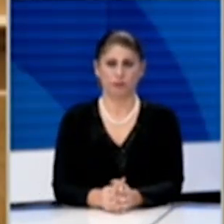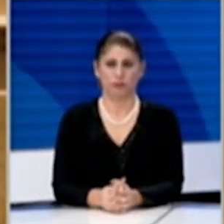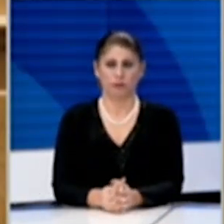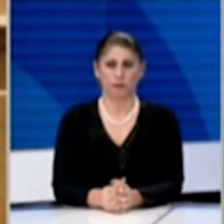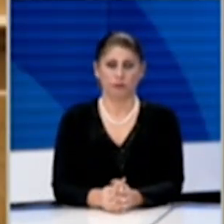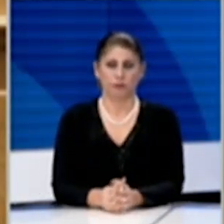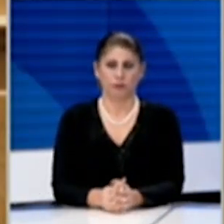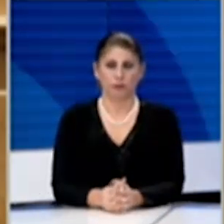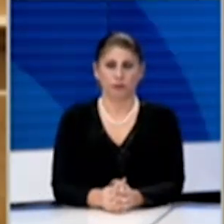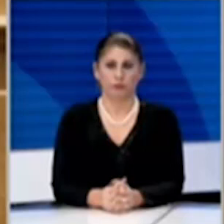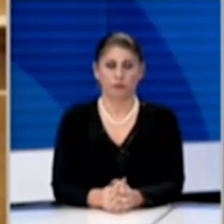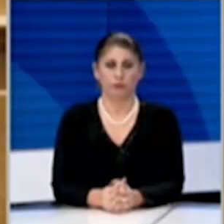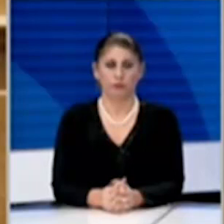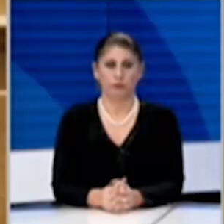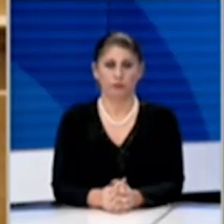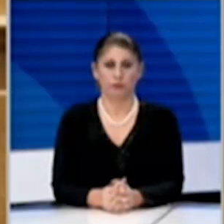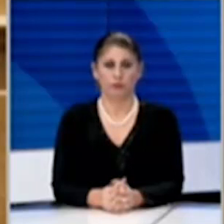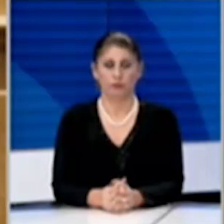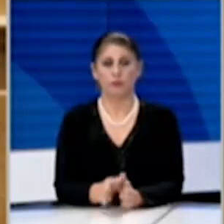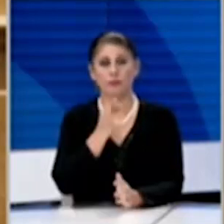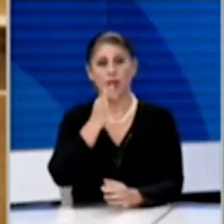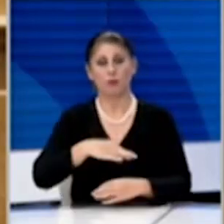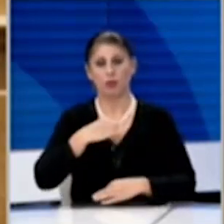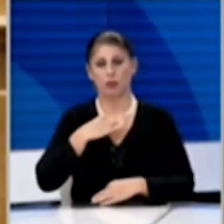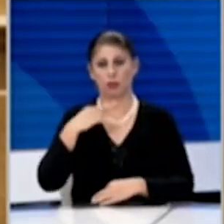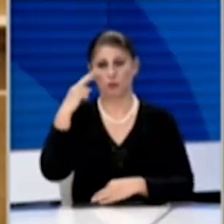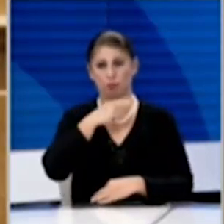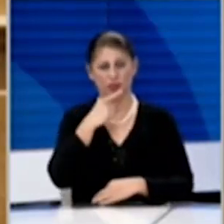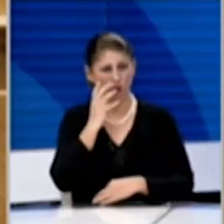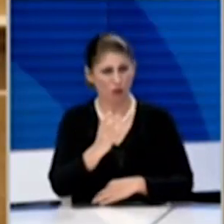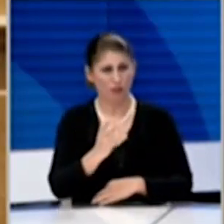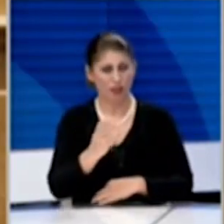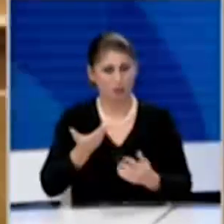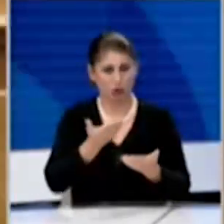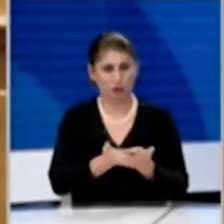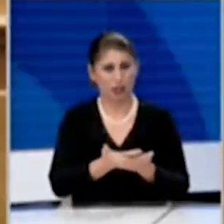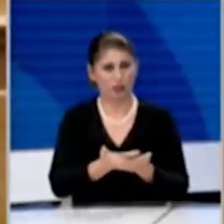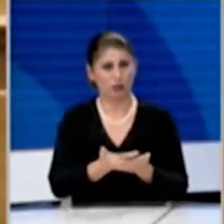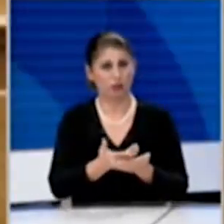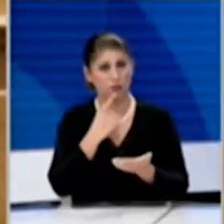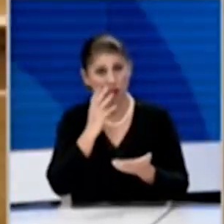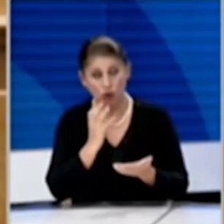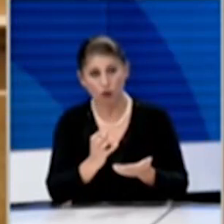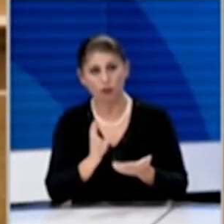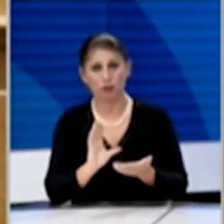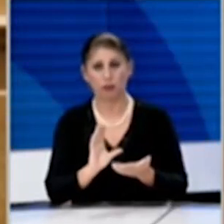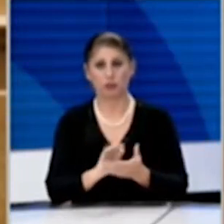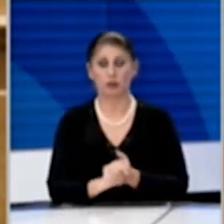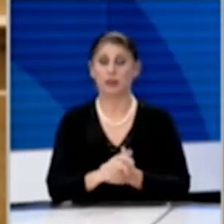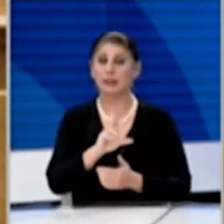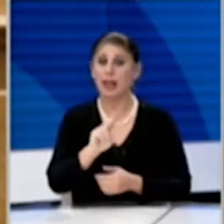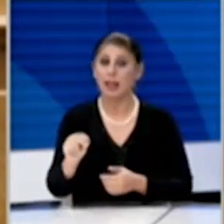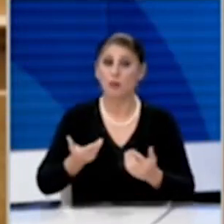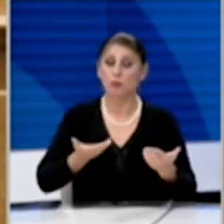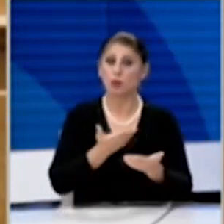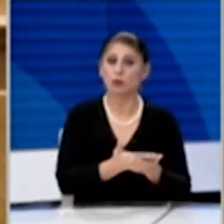Είπε ο κύριος Πρωθυπουργός, είναι σοβαρές οι προτάσεις που καταθέσατε, μα είμαστε σοβαροί. Είναι οι ίδιες προτάσεις